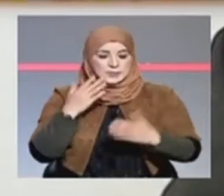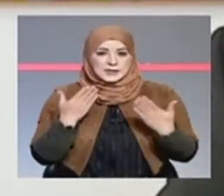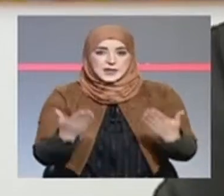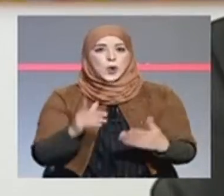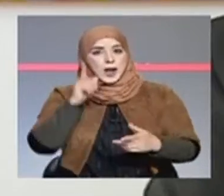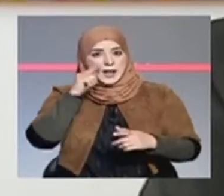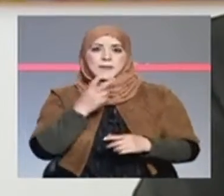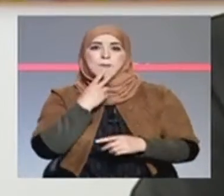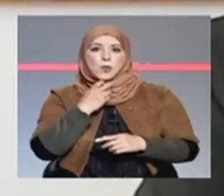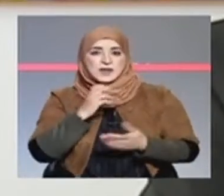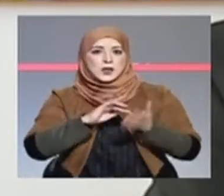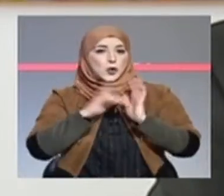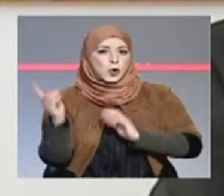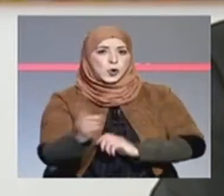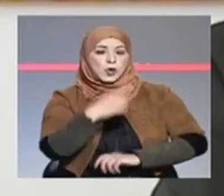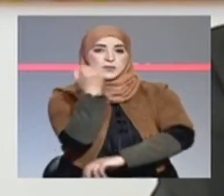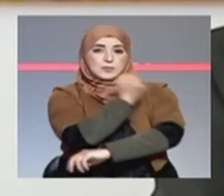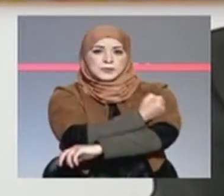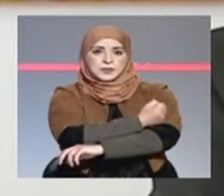المواطنين ومنشات